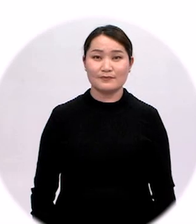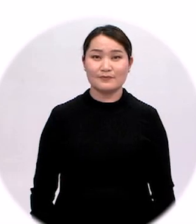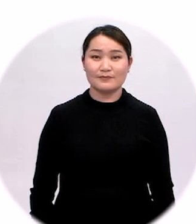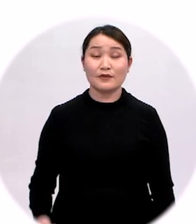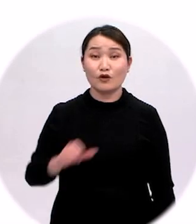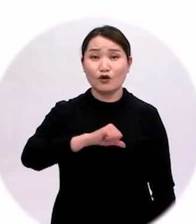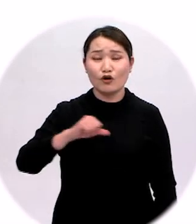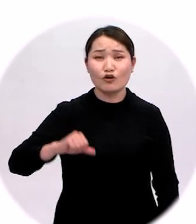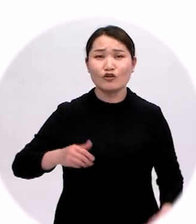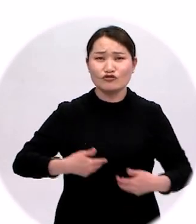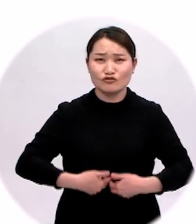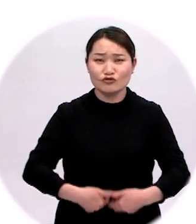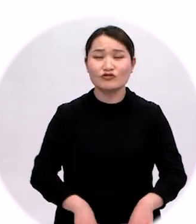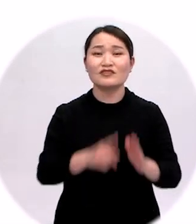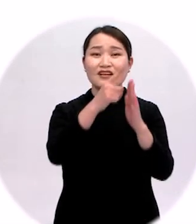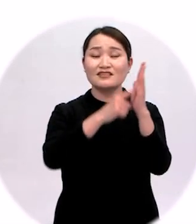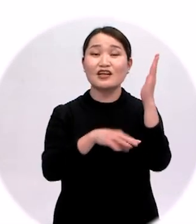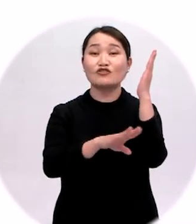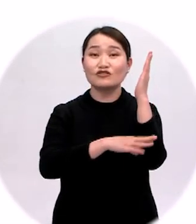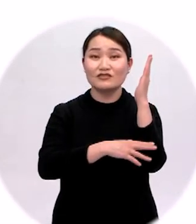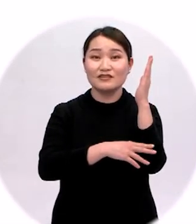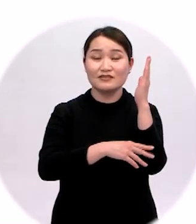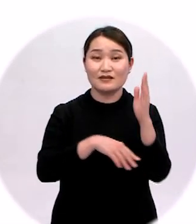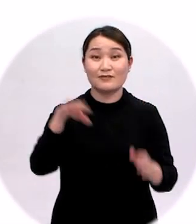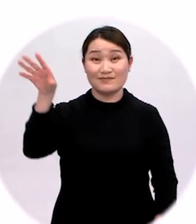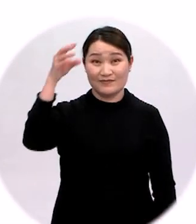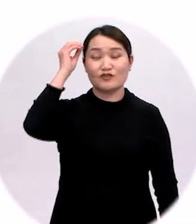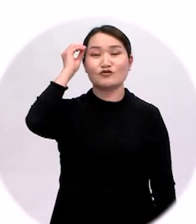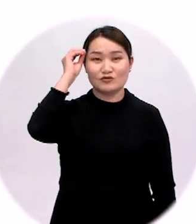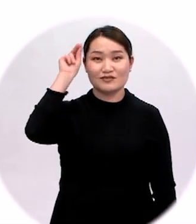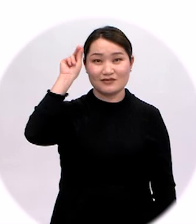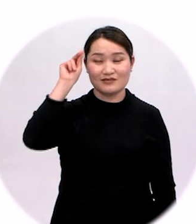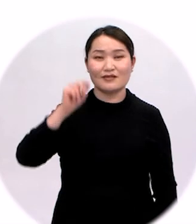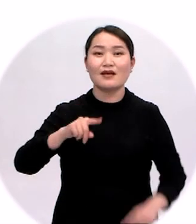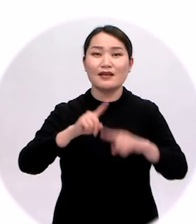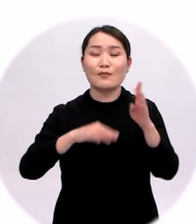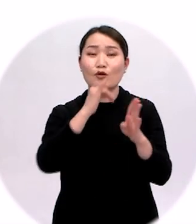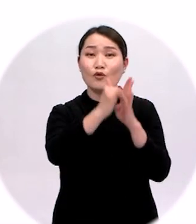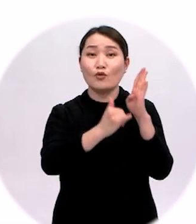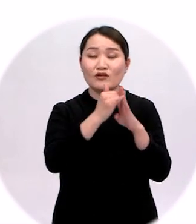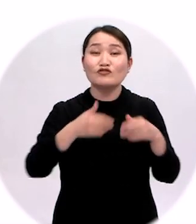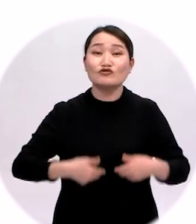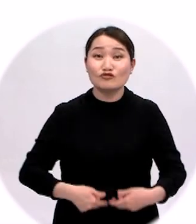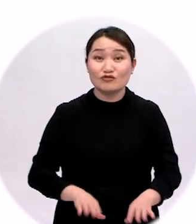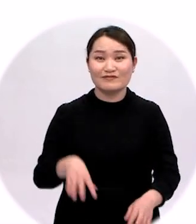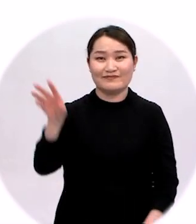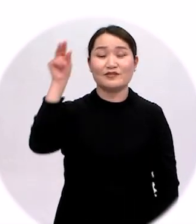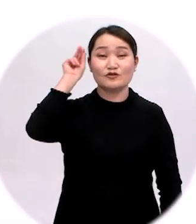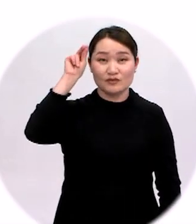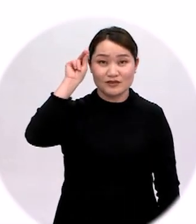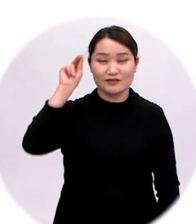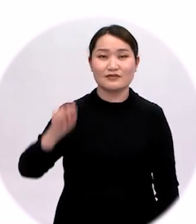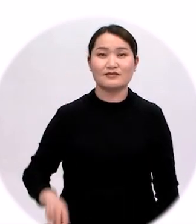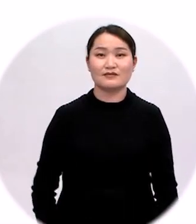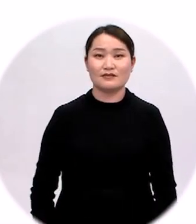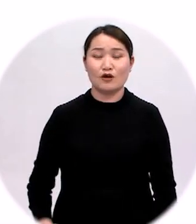Мөн өөрийнхөө төрсөн сар өдрийг мэддэг болсон. Ямар үйлрэл төрснөө мэддэг болсон. Өөрийнхөө төрсөн